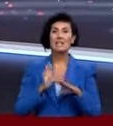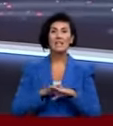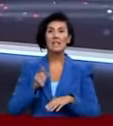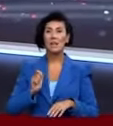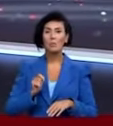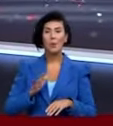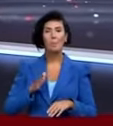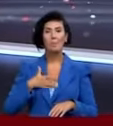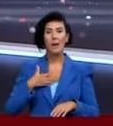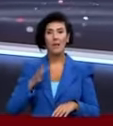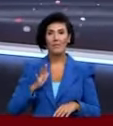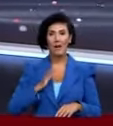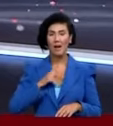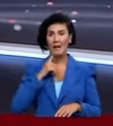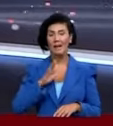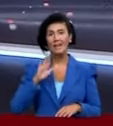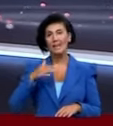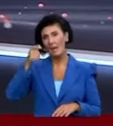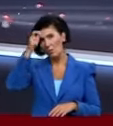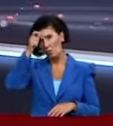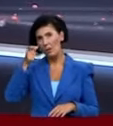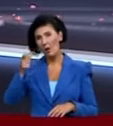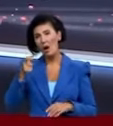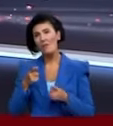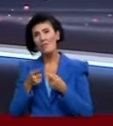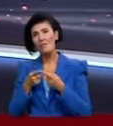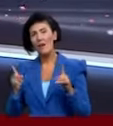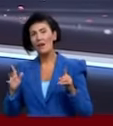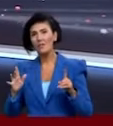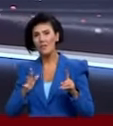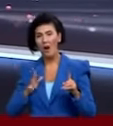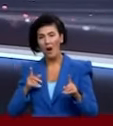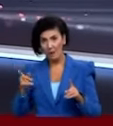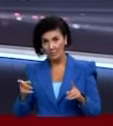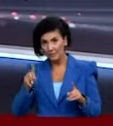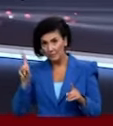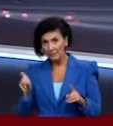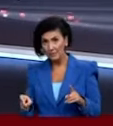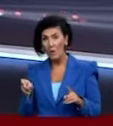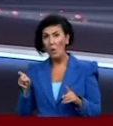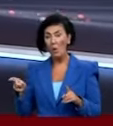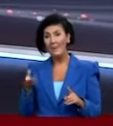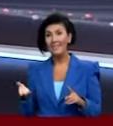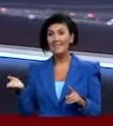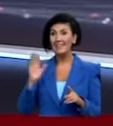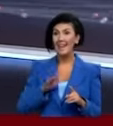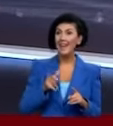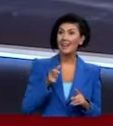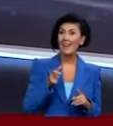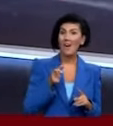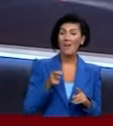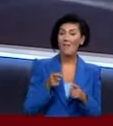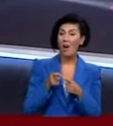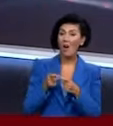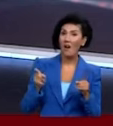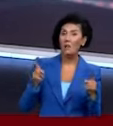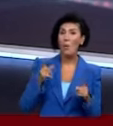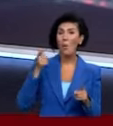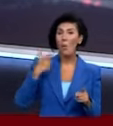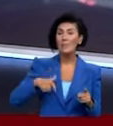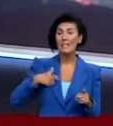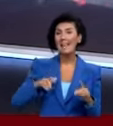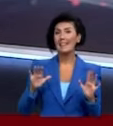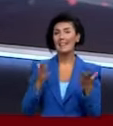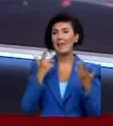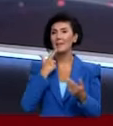merak ediyoruz. Diğer kahveler, Türk kahvesinden örneğin farklı bir yapılış tarzı var mı? Ve onu diğer kahvelerden ayırt eden özelliği